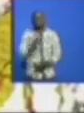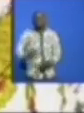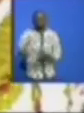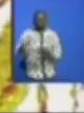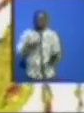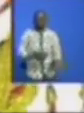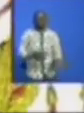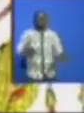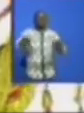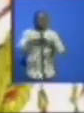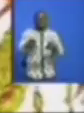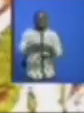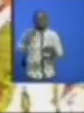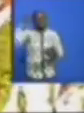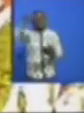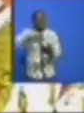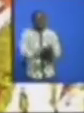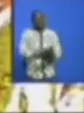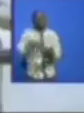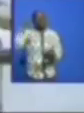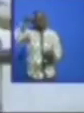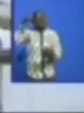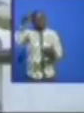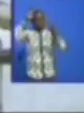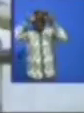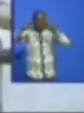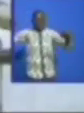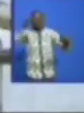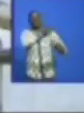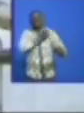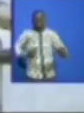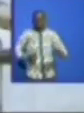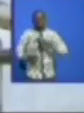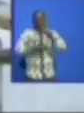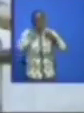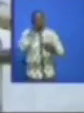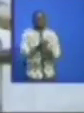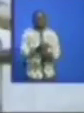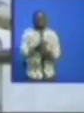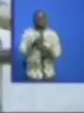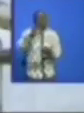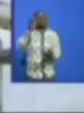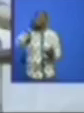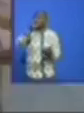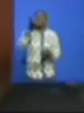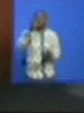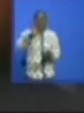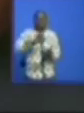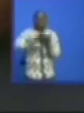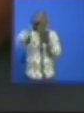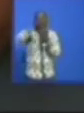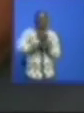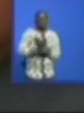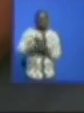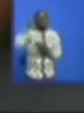Comme un coup perdu, la nouvelle du décès de Salifou Diallo, président de l'Assemblée nationale, est tombée le 19 août, plongeant les siens et